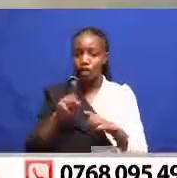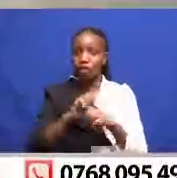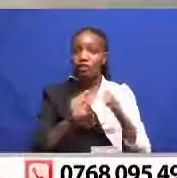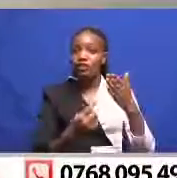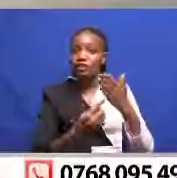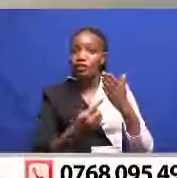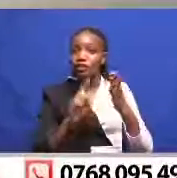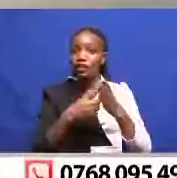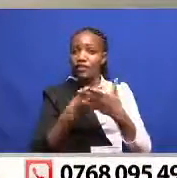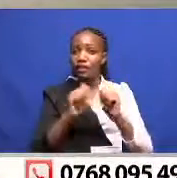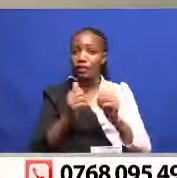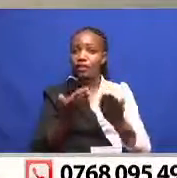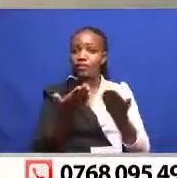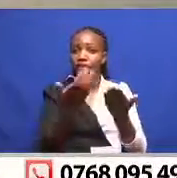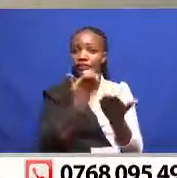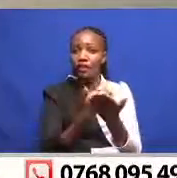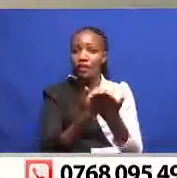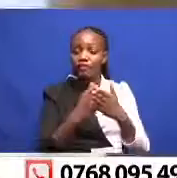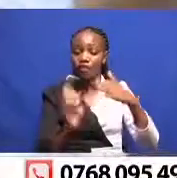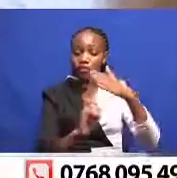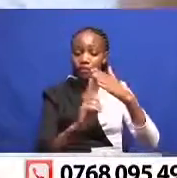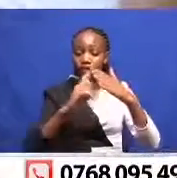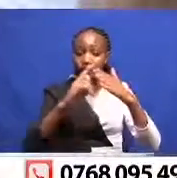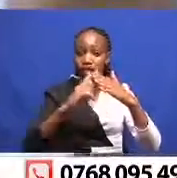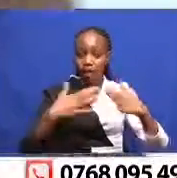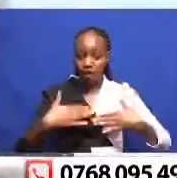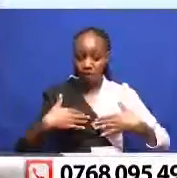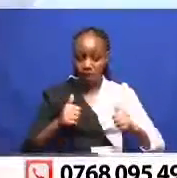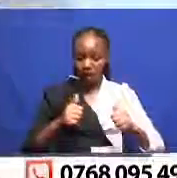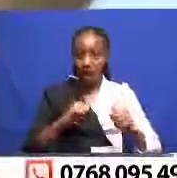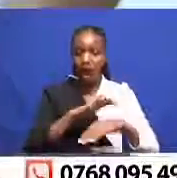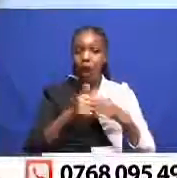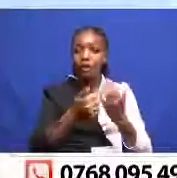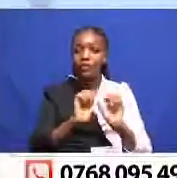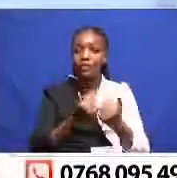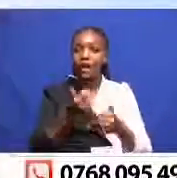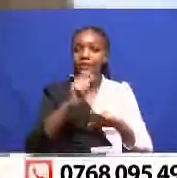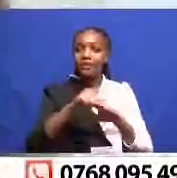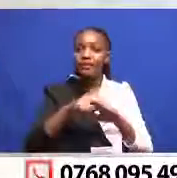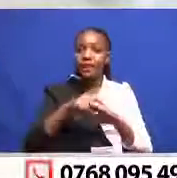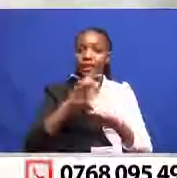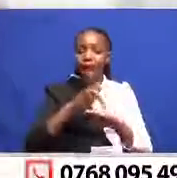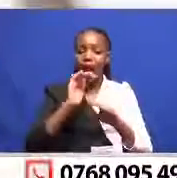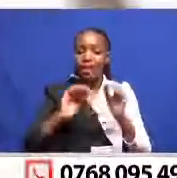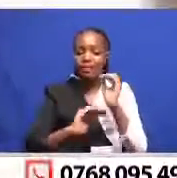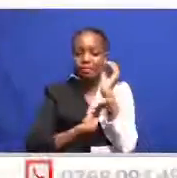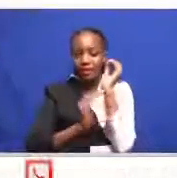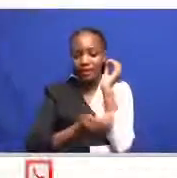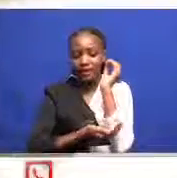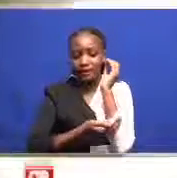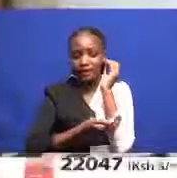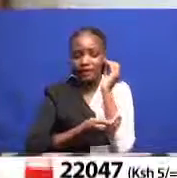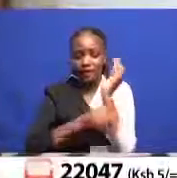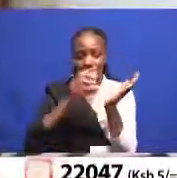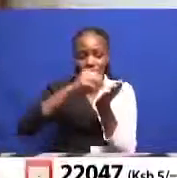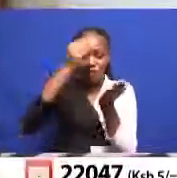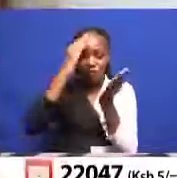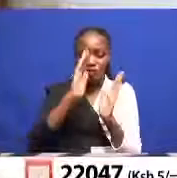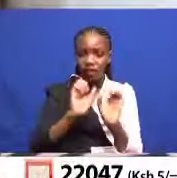ili kuwasilisha kwa Wizara ya Afya. Haya yanajiri huku visa vya mimba za mapema miongoni mwa wanafunzi